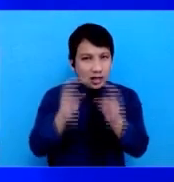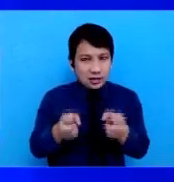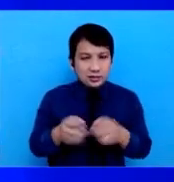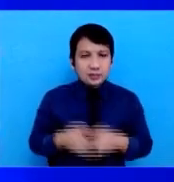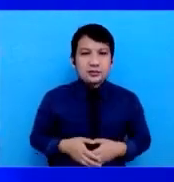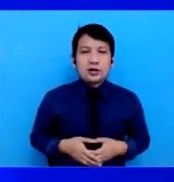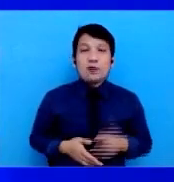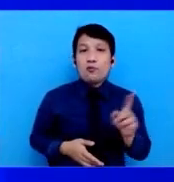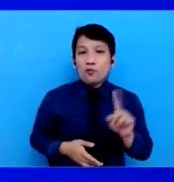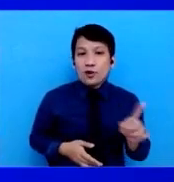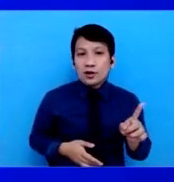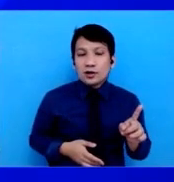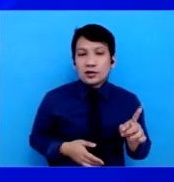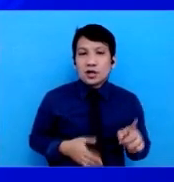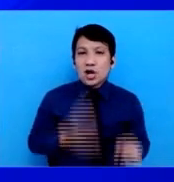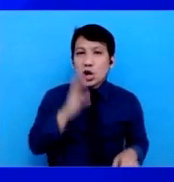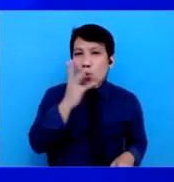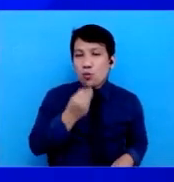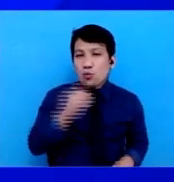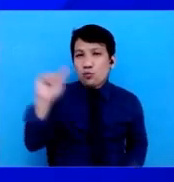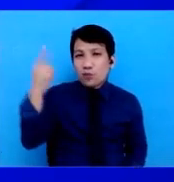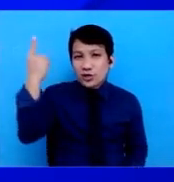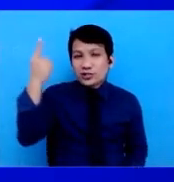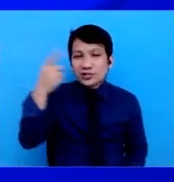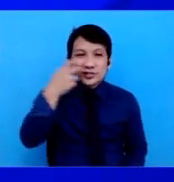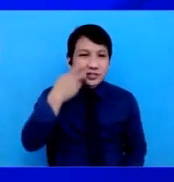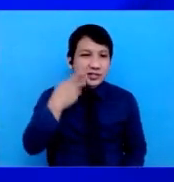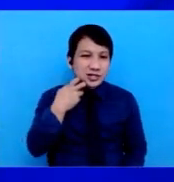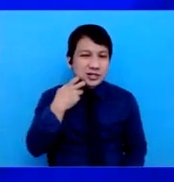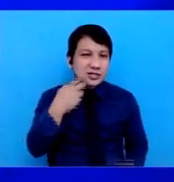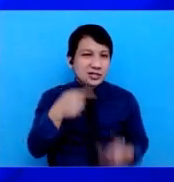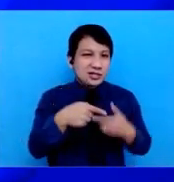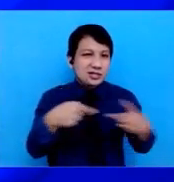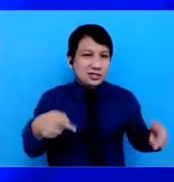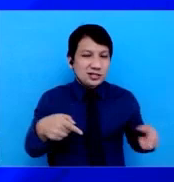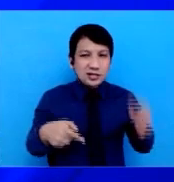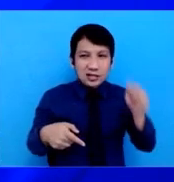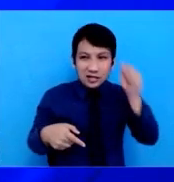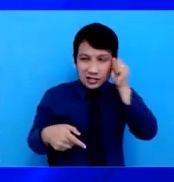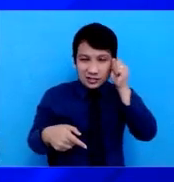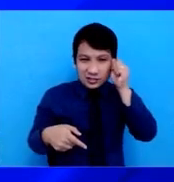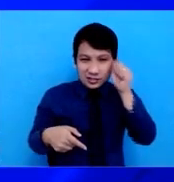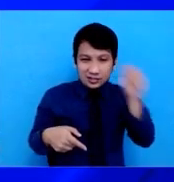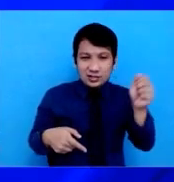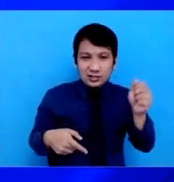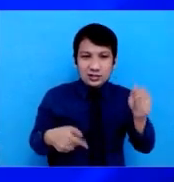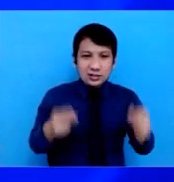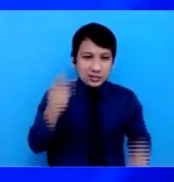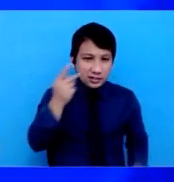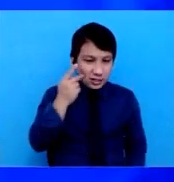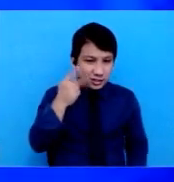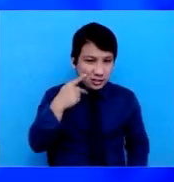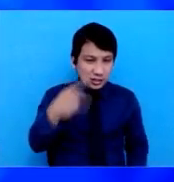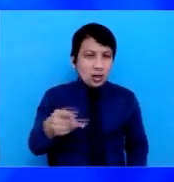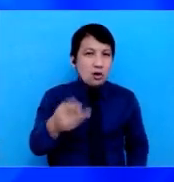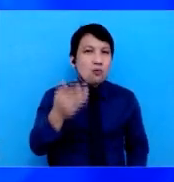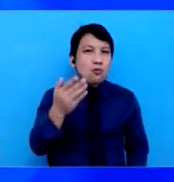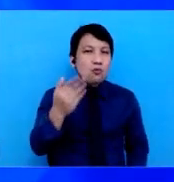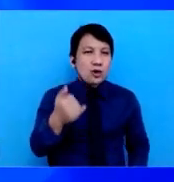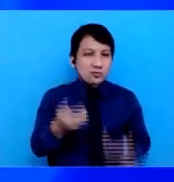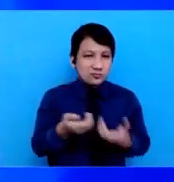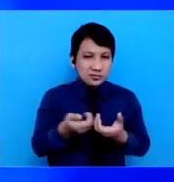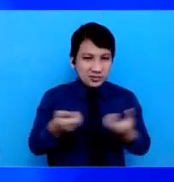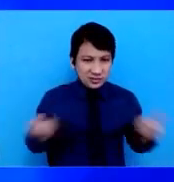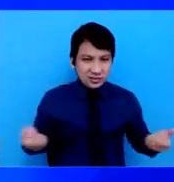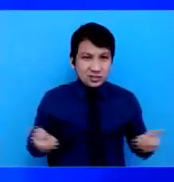ang Tell Them Who Cheated First na siyang linyahan ni Alger Abrenica kay Kylie Padilla matapos din silang maghiwalay